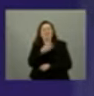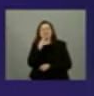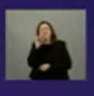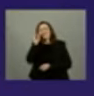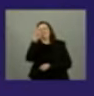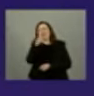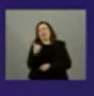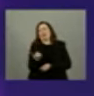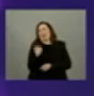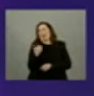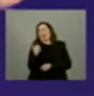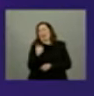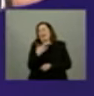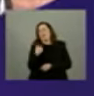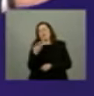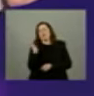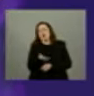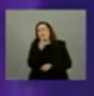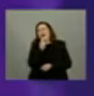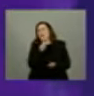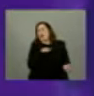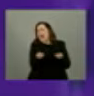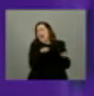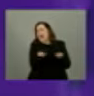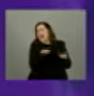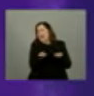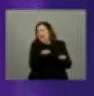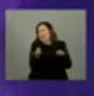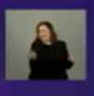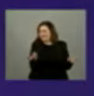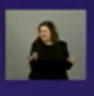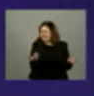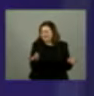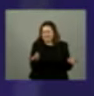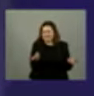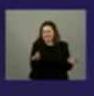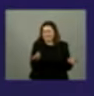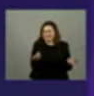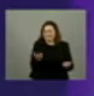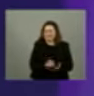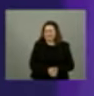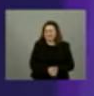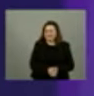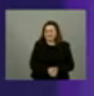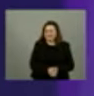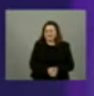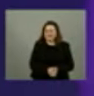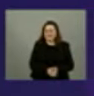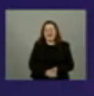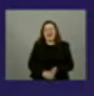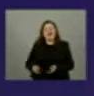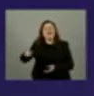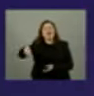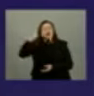πρακτικά. Ναι, θα παραμείνω εγγυητής της ενότητας, είπε ο κύριος Τσίπρας. Και μέχρι τώρα ήταν